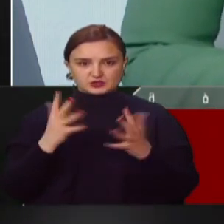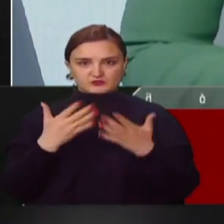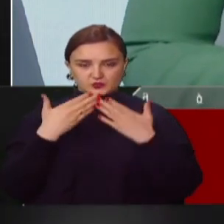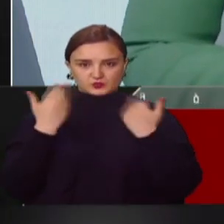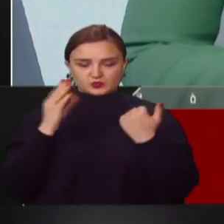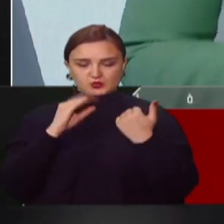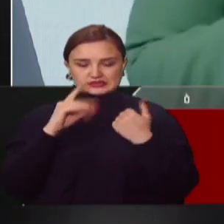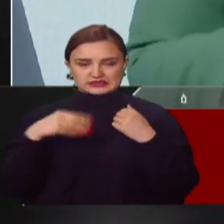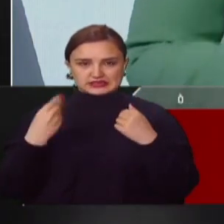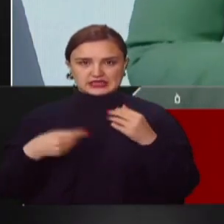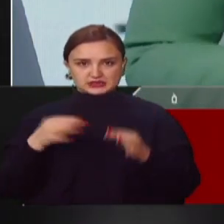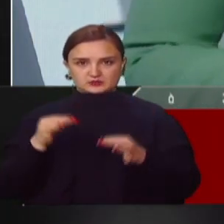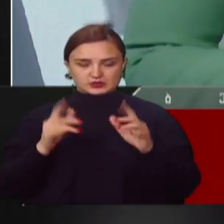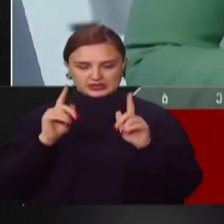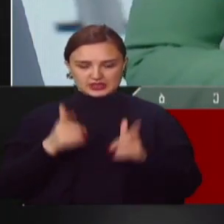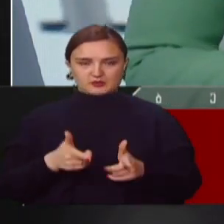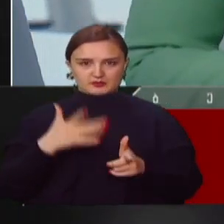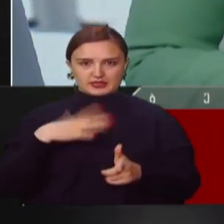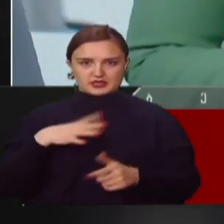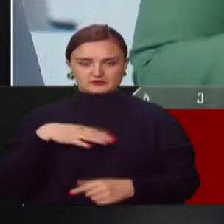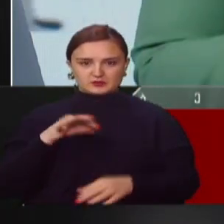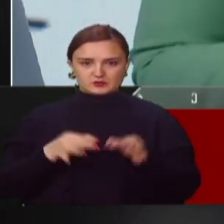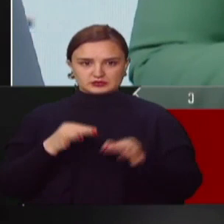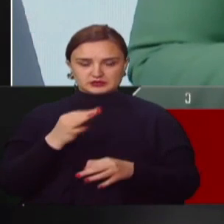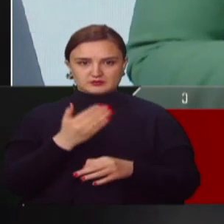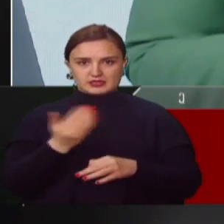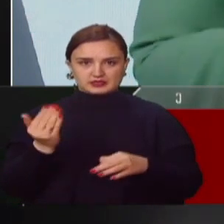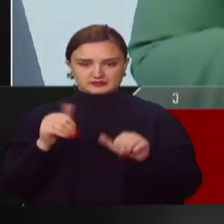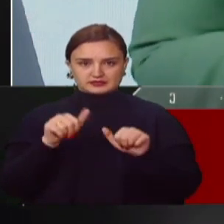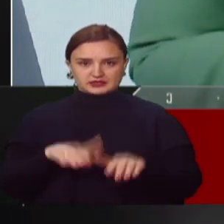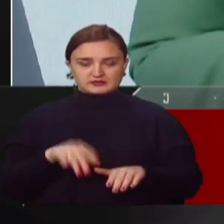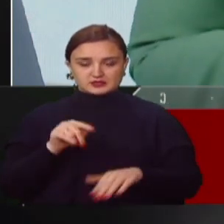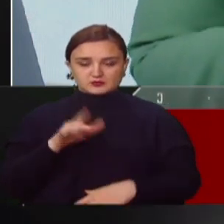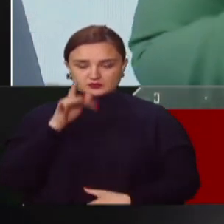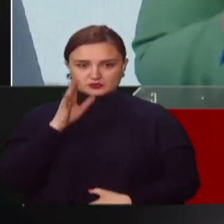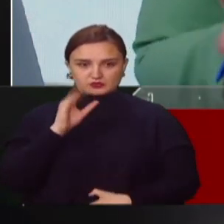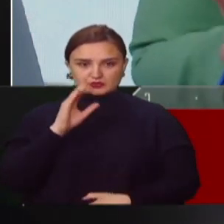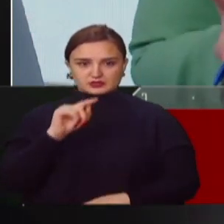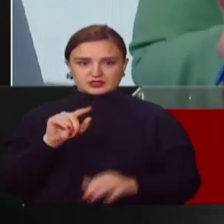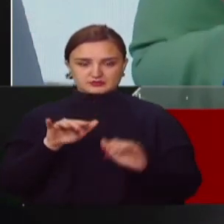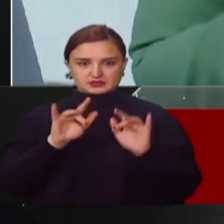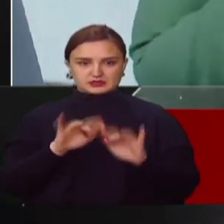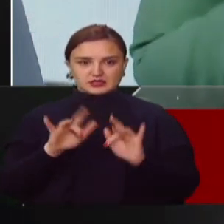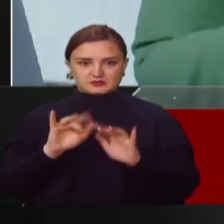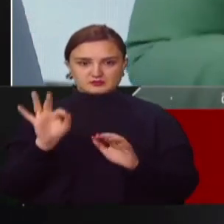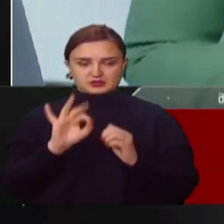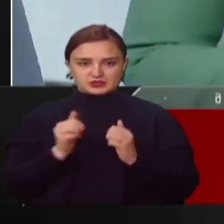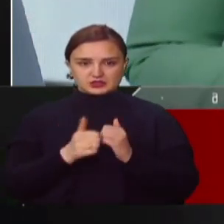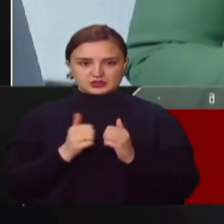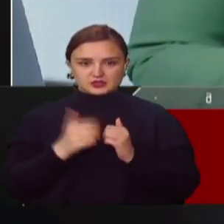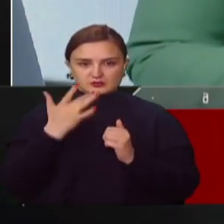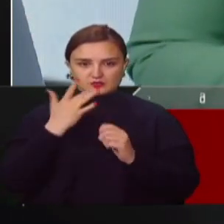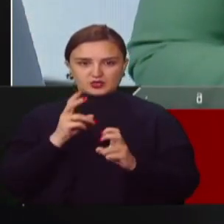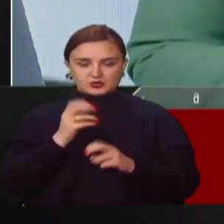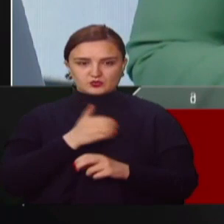როდესაც სტრასბურგი იზიარებს და ეთანხმება ქართველი მოსამართლეების ვერდიქტს. მაშინ როდესაც ამ საქმეებს ხშირად პოლიტიკურად